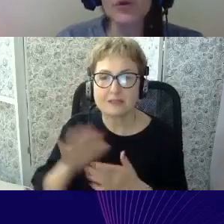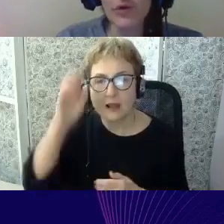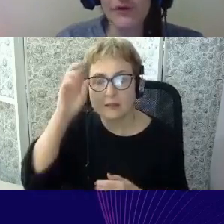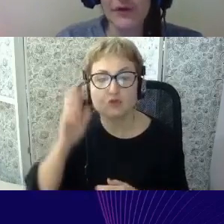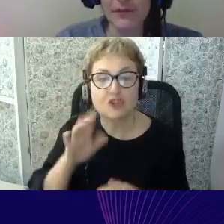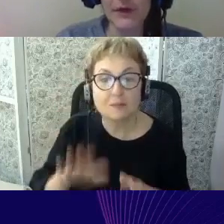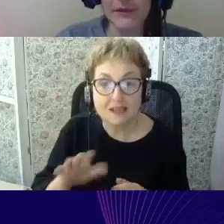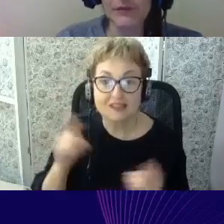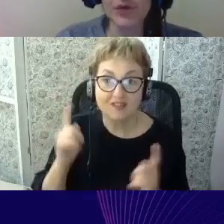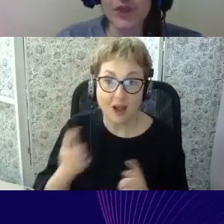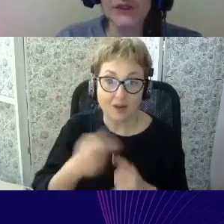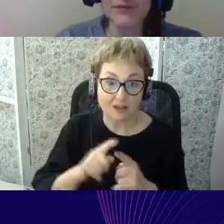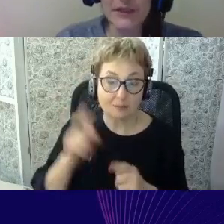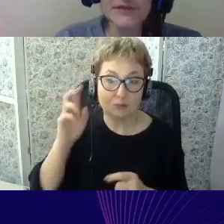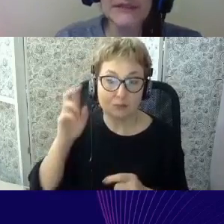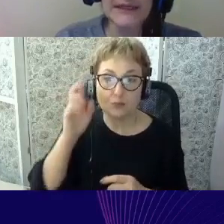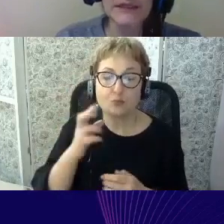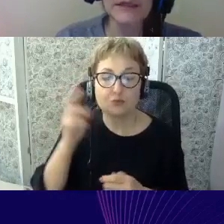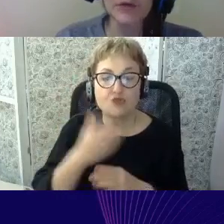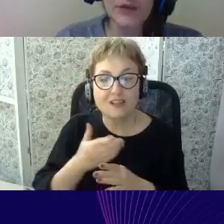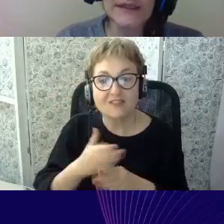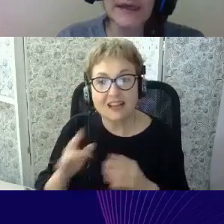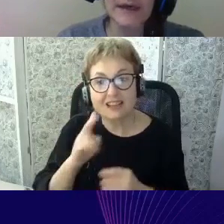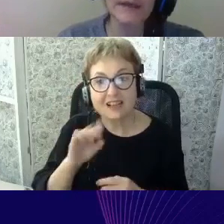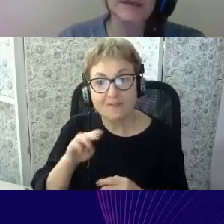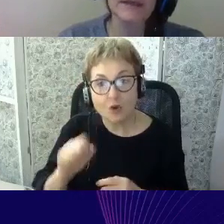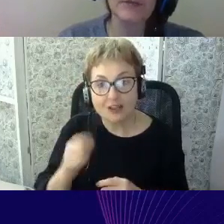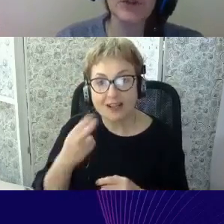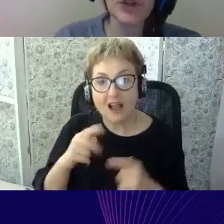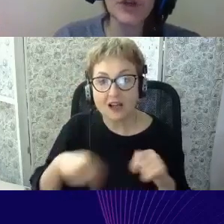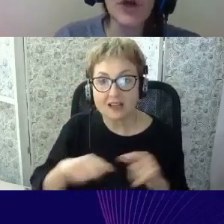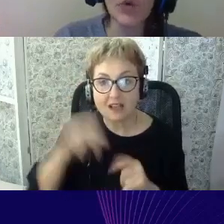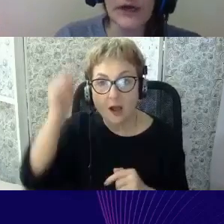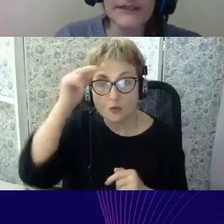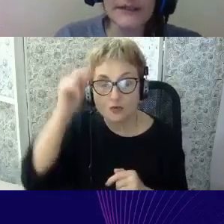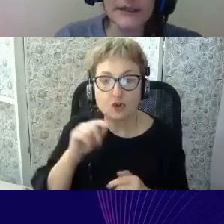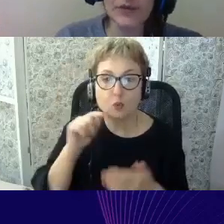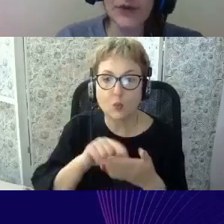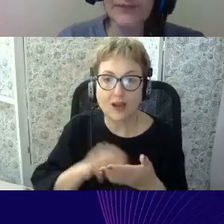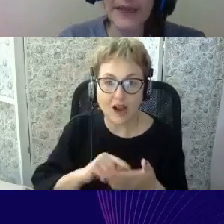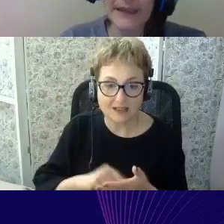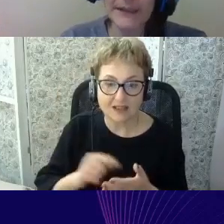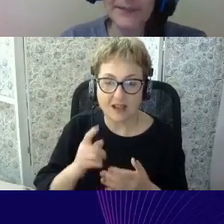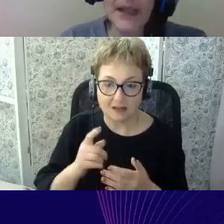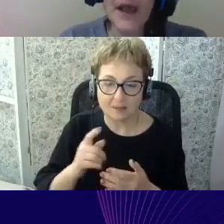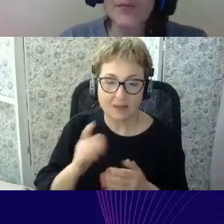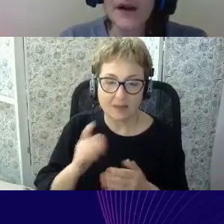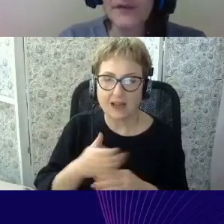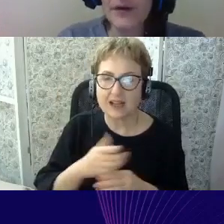то, безусловно, в рамках этих бюджетных мест выделяются квоты для организации обучения указанных категорий